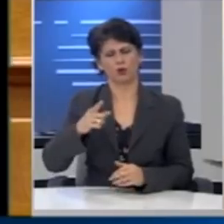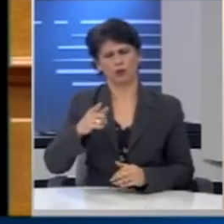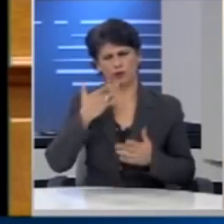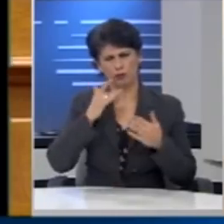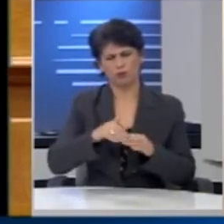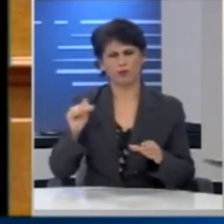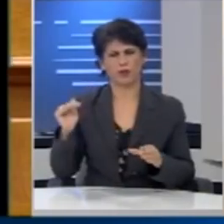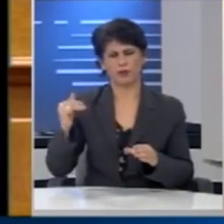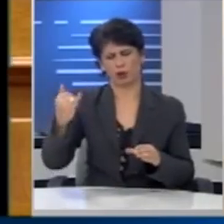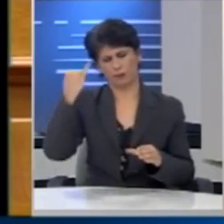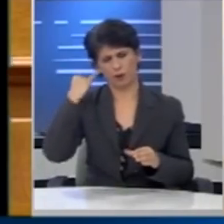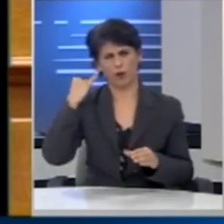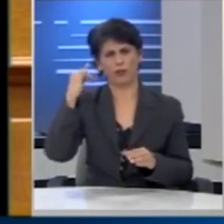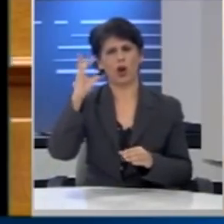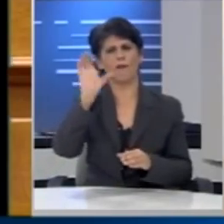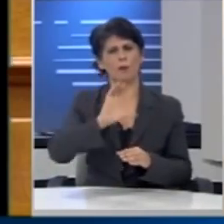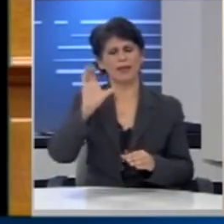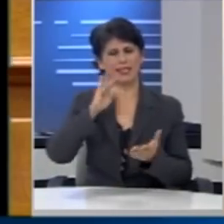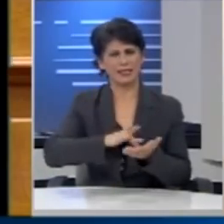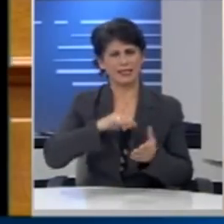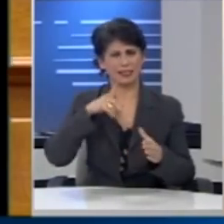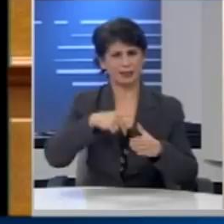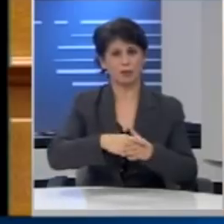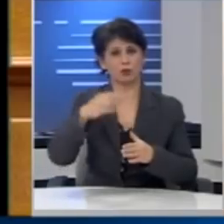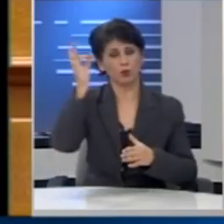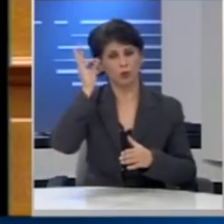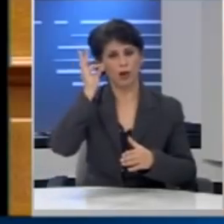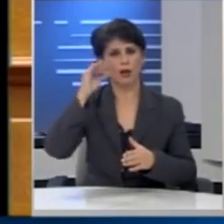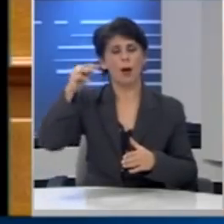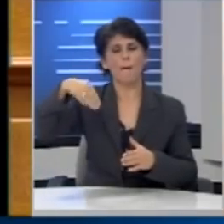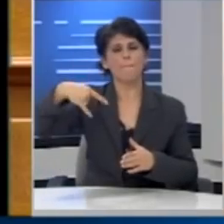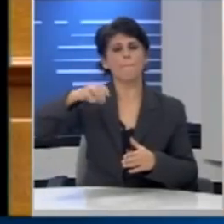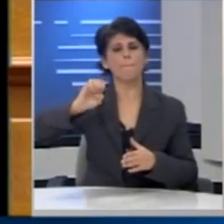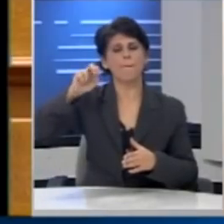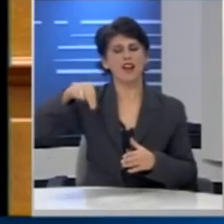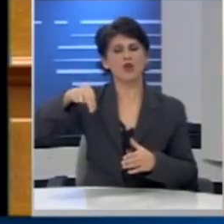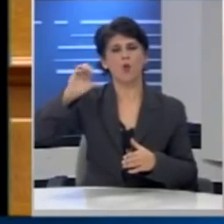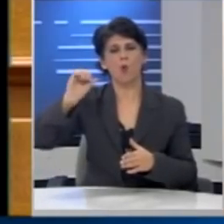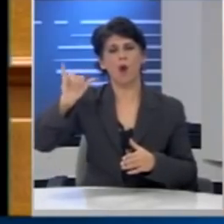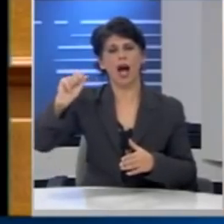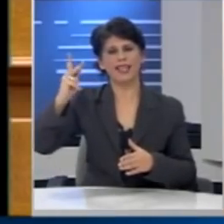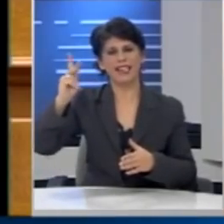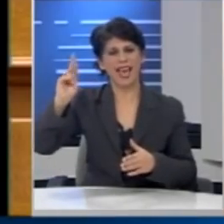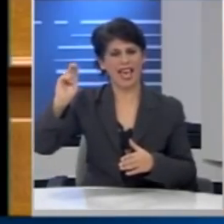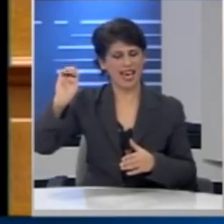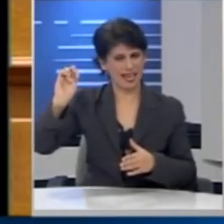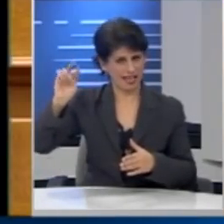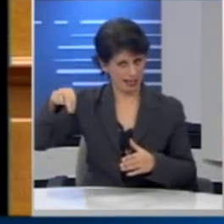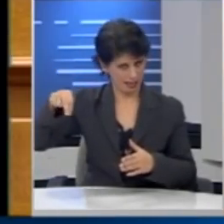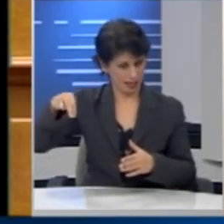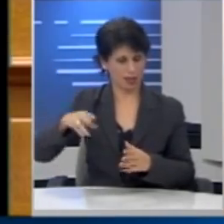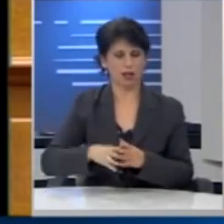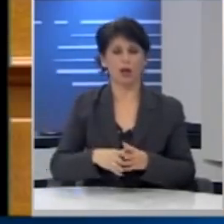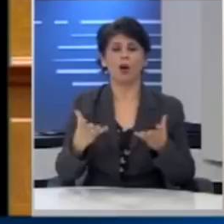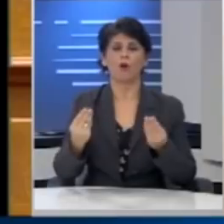Ευρωπαϊκής Κεντρικής Τράπεζας, του σταθερού φίλου της Ελλάδος, του Γάλλου Μπενουακέρε. Ήταν εκεί πολλοί